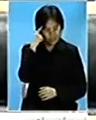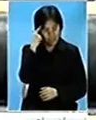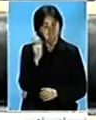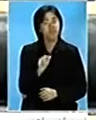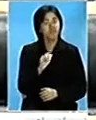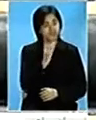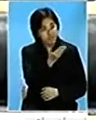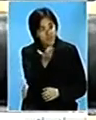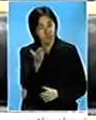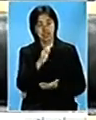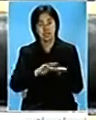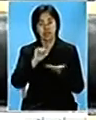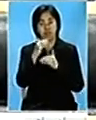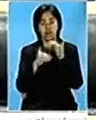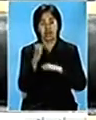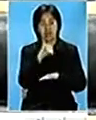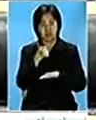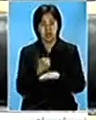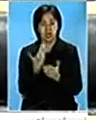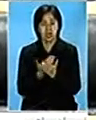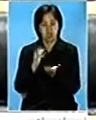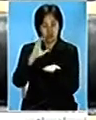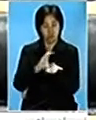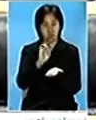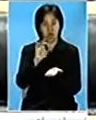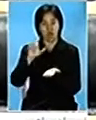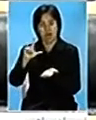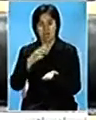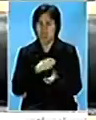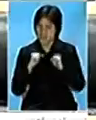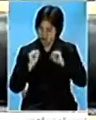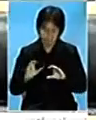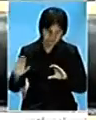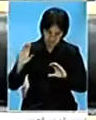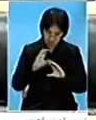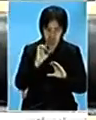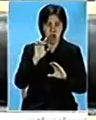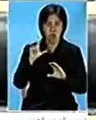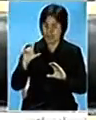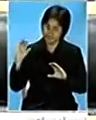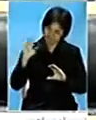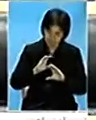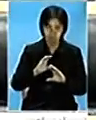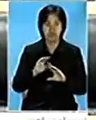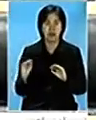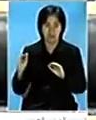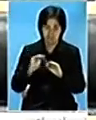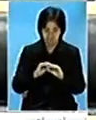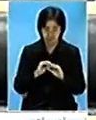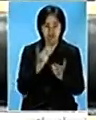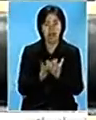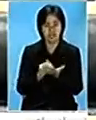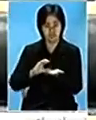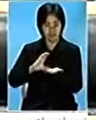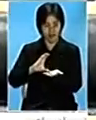นะคะคืองบประมาณเนี่ย100ล้านเนี่ยอัดอยากจะให้สภาเนี่ยอนุมัติอีก100ล้านด้วยซ้ำไปนะคะให้ท่านให้มากๆแต่ม